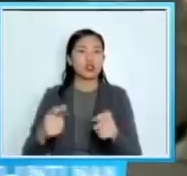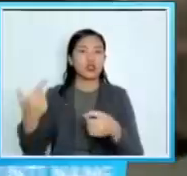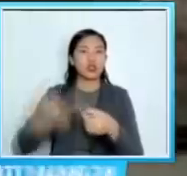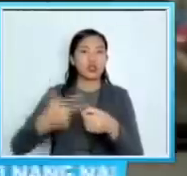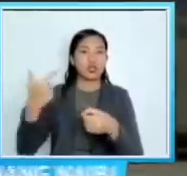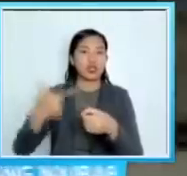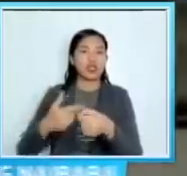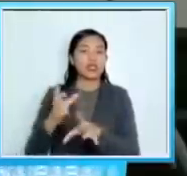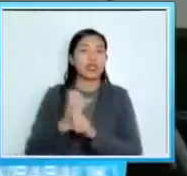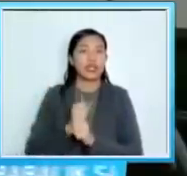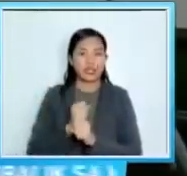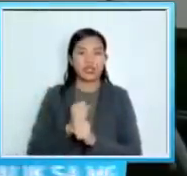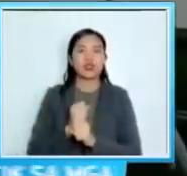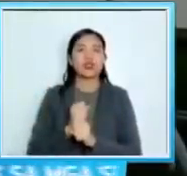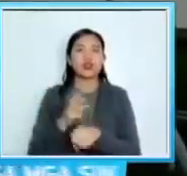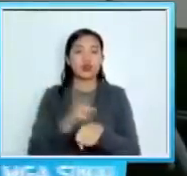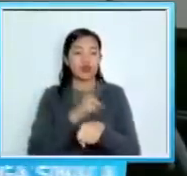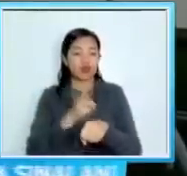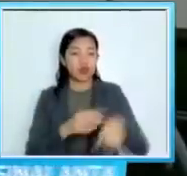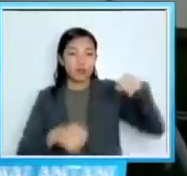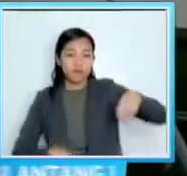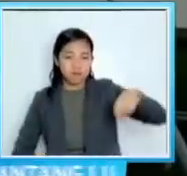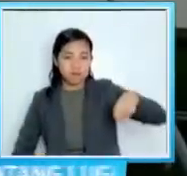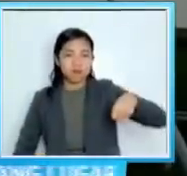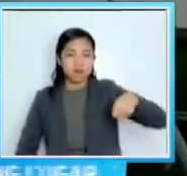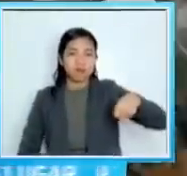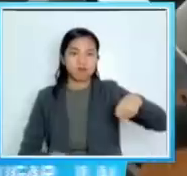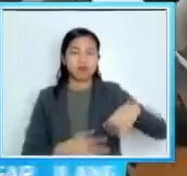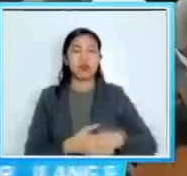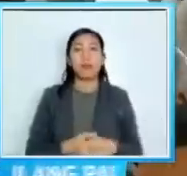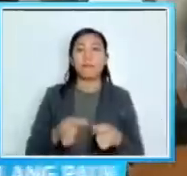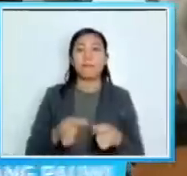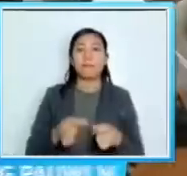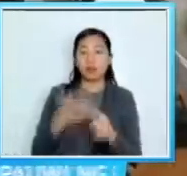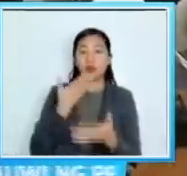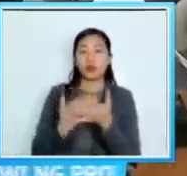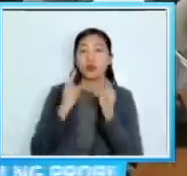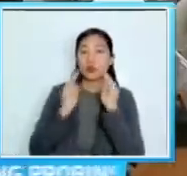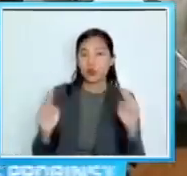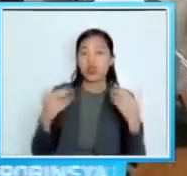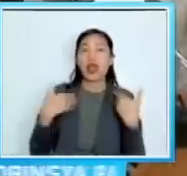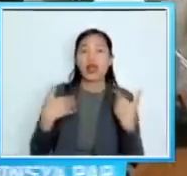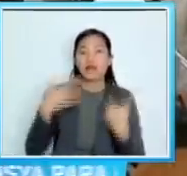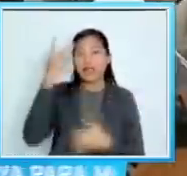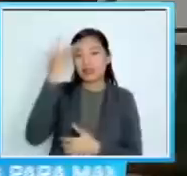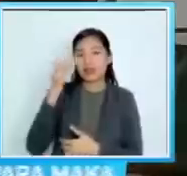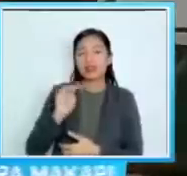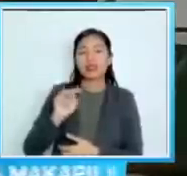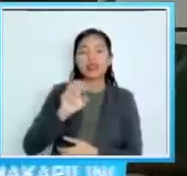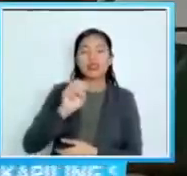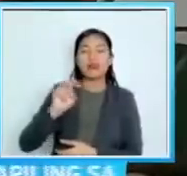mga container lang. Ang good news, Connie, bumalik na ang signal ng telco ng Smart dito sa Surigao City ngayong araw. At, pero yung ibang